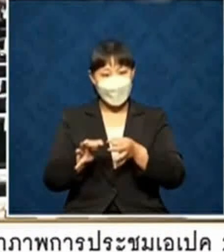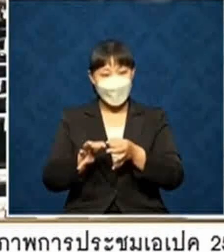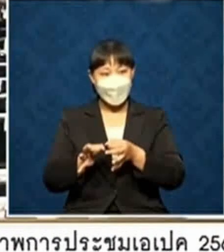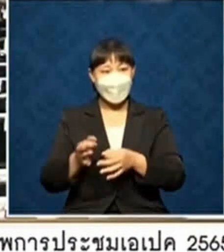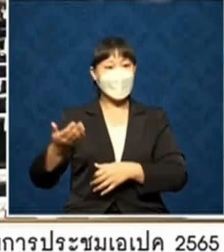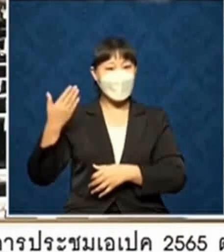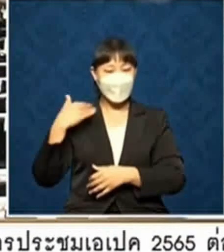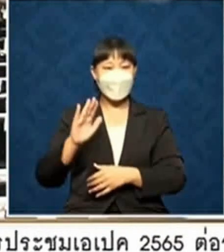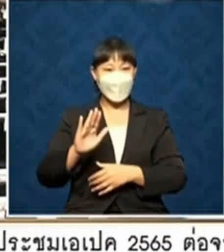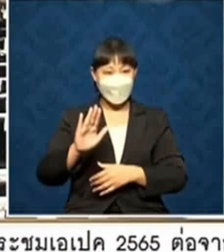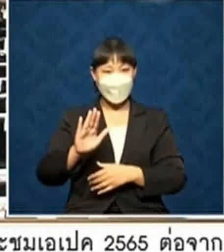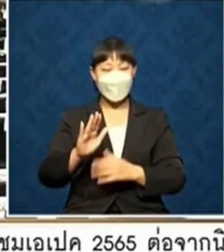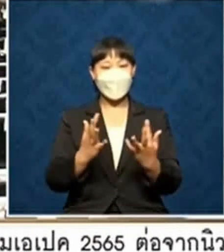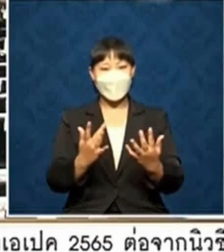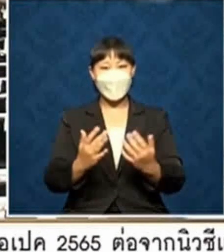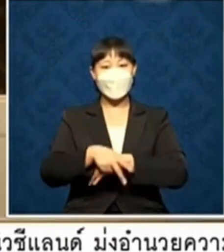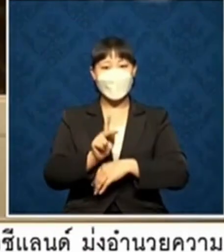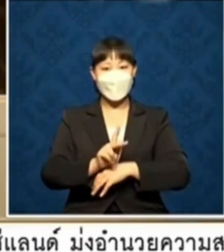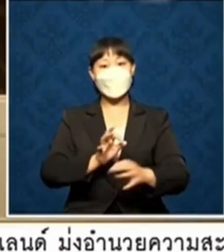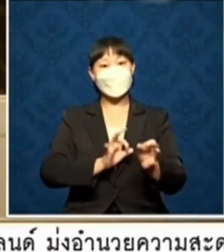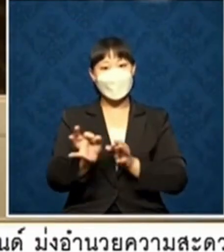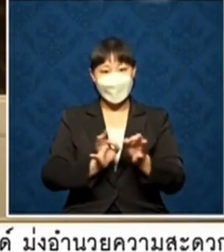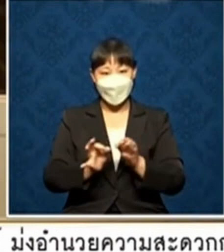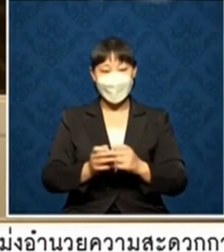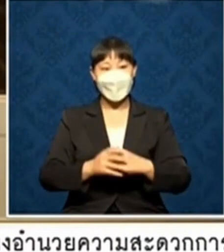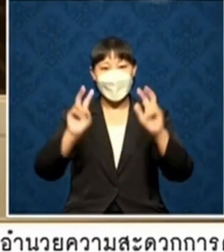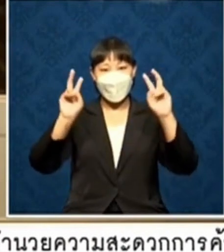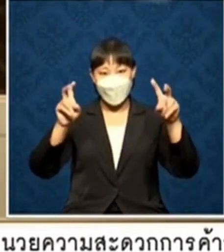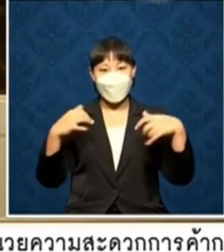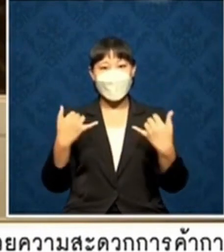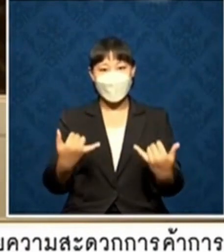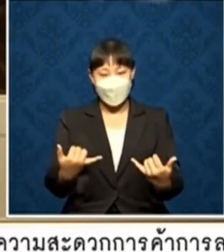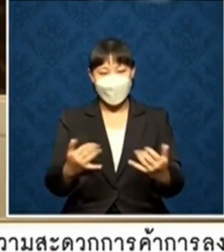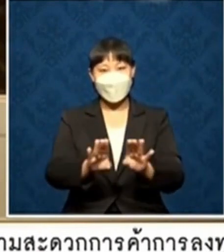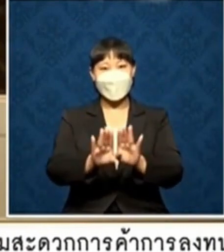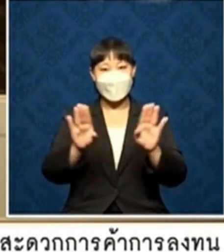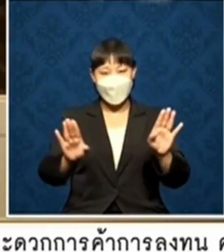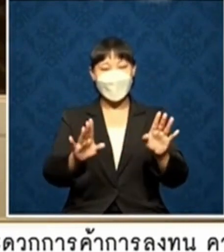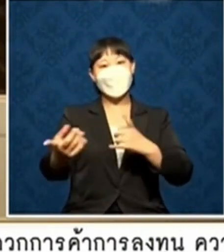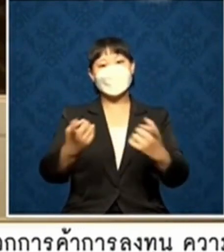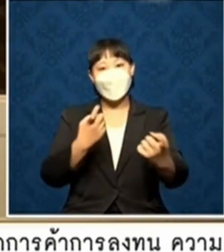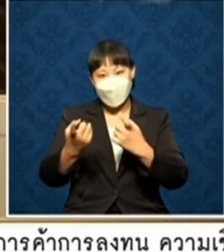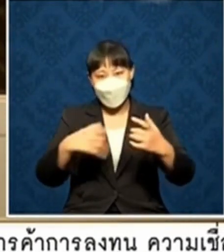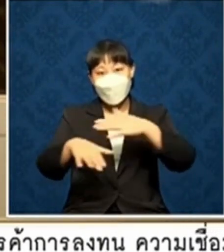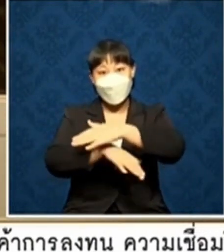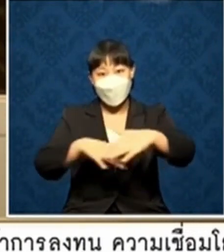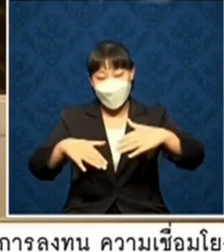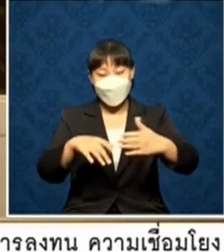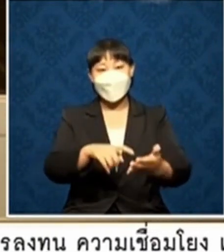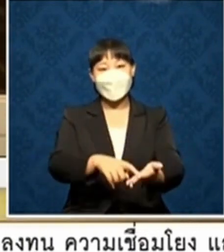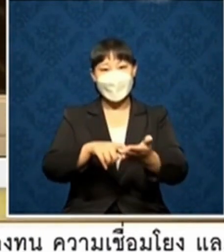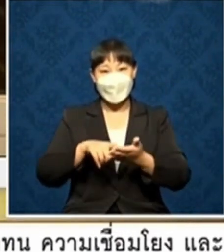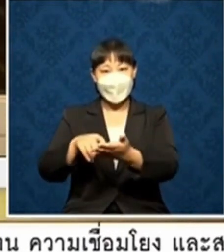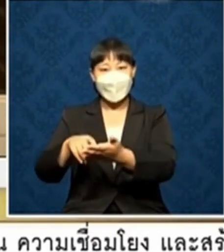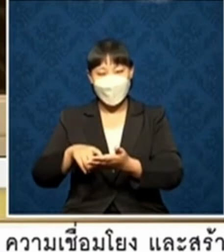ชัยจะเพิ่งไปตอบโต้กันนะครับ ครับครับ ยตินี้เป็นยติเปิดอภิปรายทั่วไปเพื่อซักถามข้อเท็จจริงหรือเสนอแนะปัญห